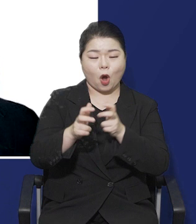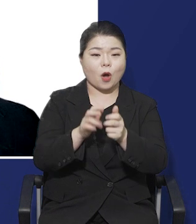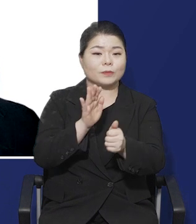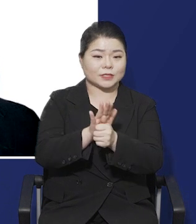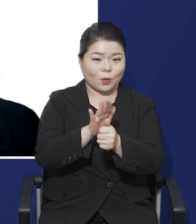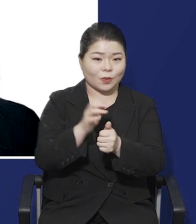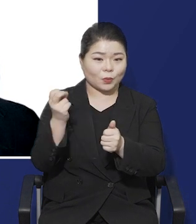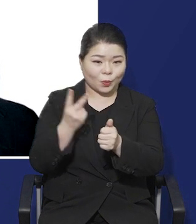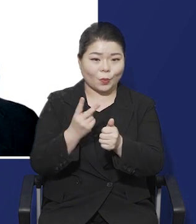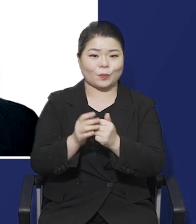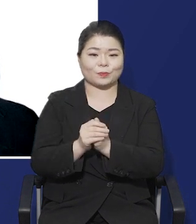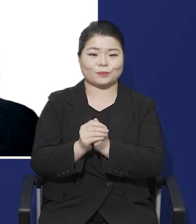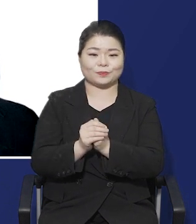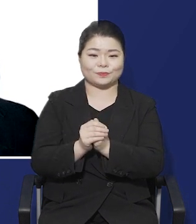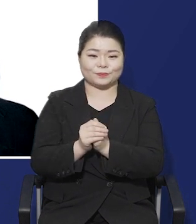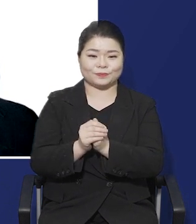또는